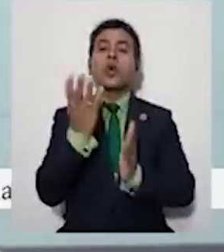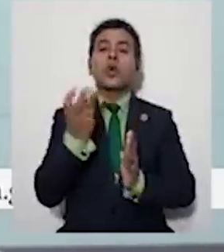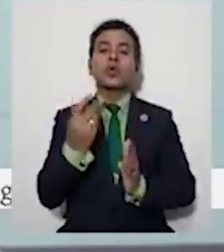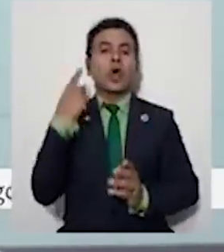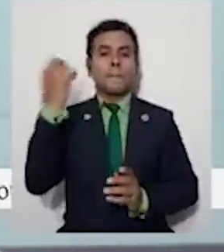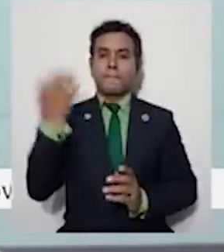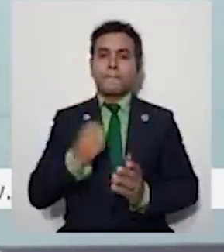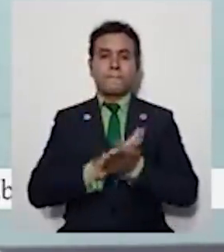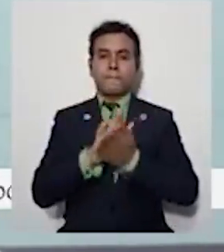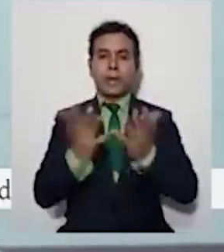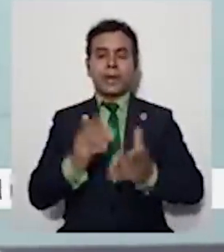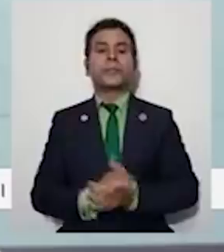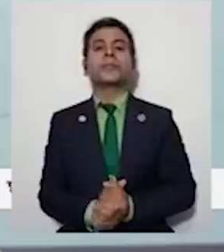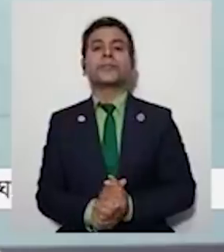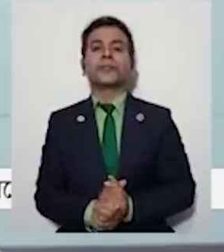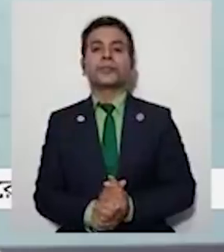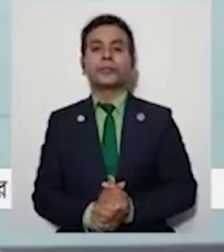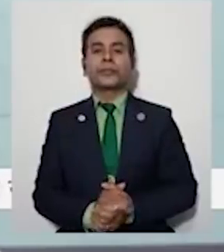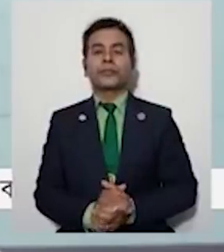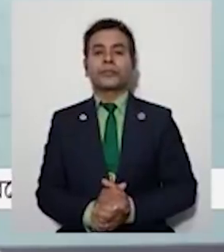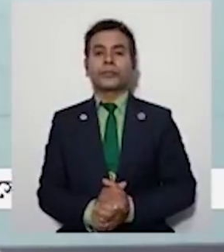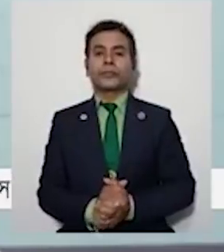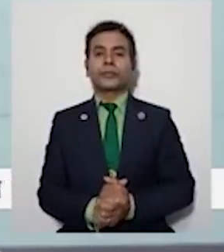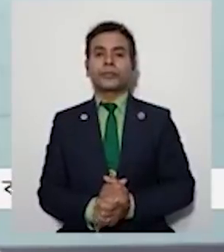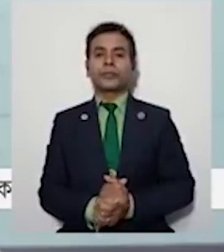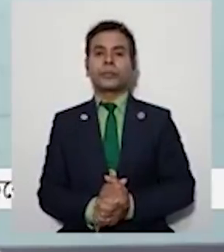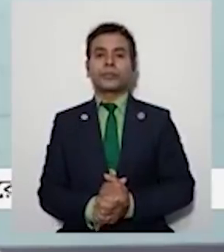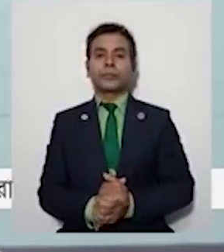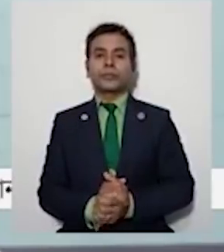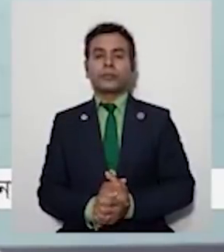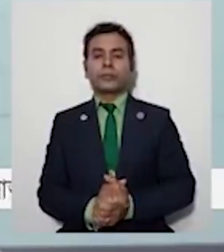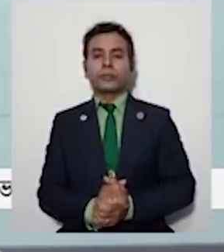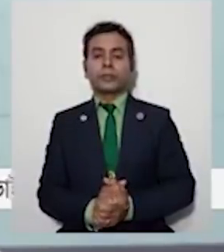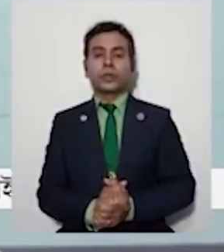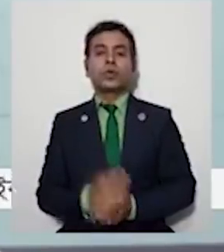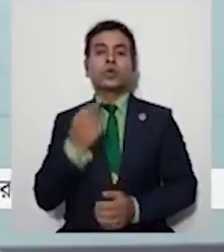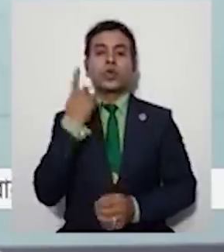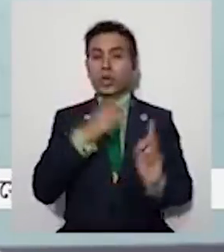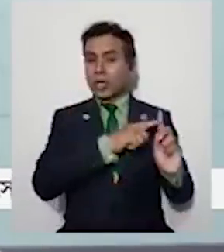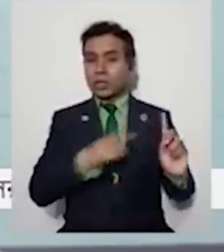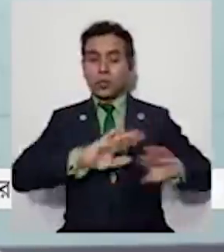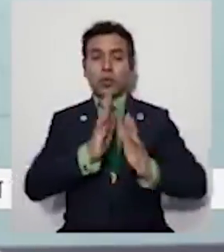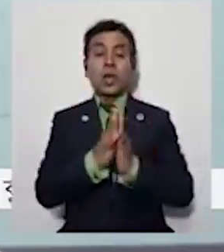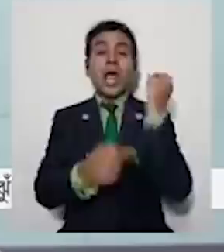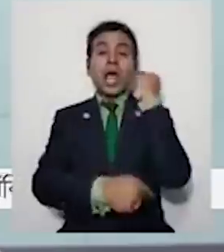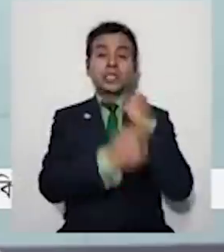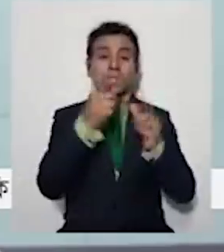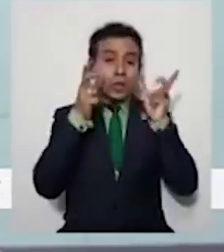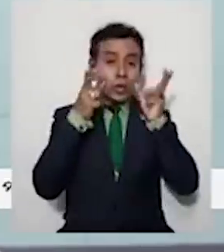চব্বিশ ঘন্টা আইসোলেশনে আছেন হাসপাতালে 111 জন, এবং এ পর্যন্ত 1248 জন ছাড়